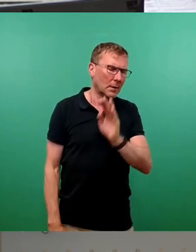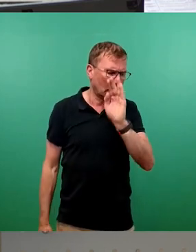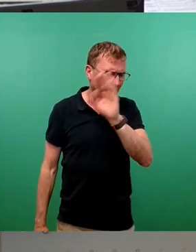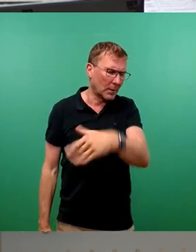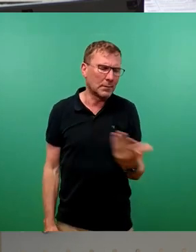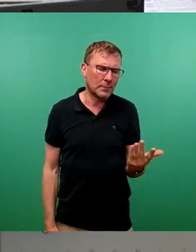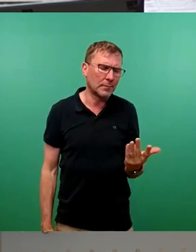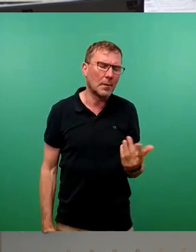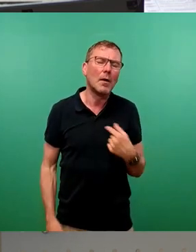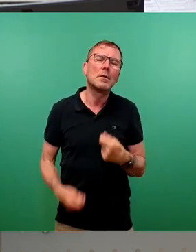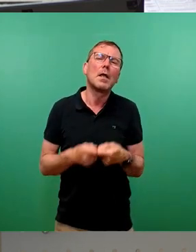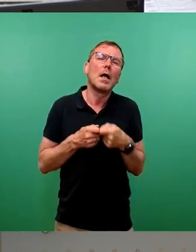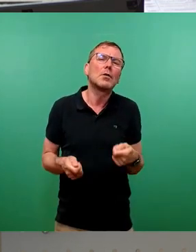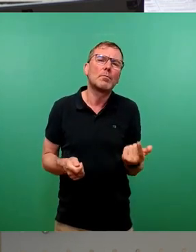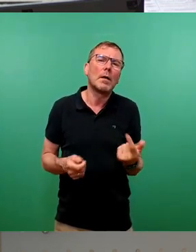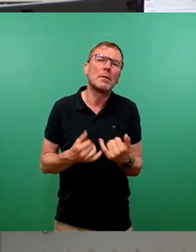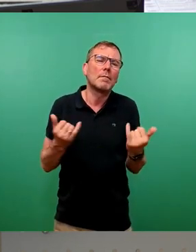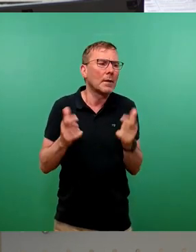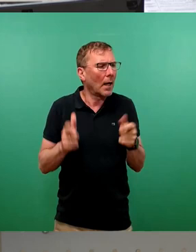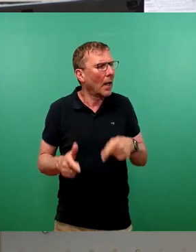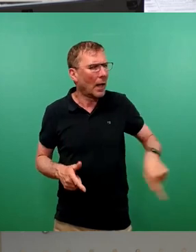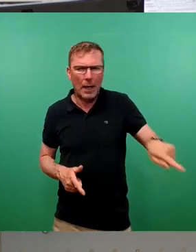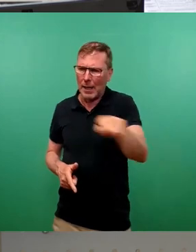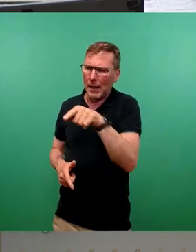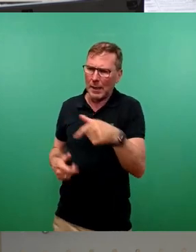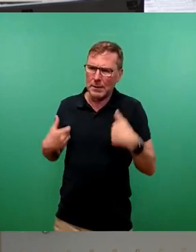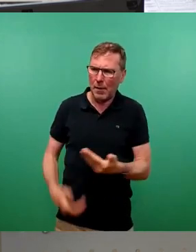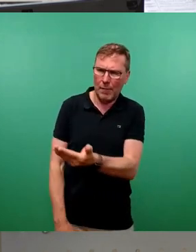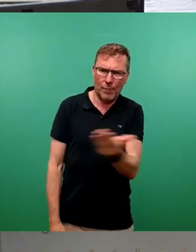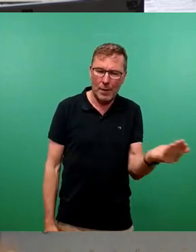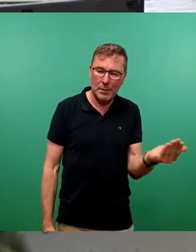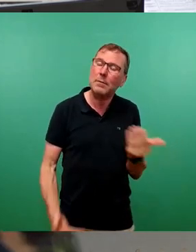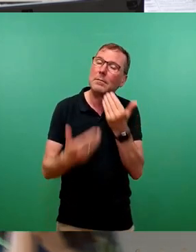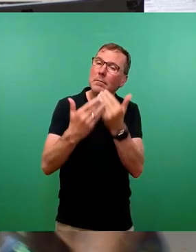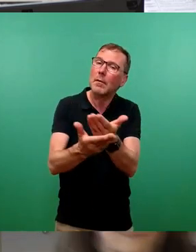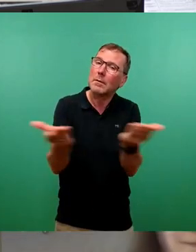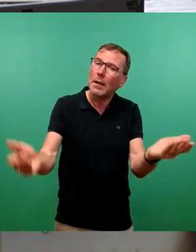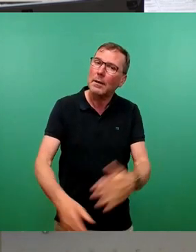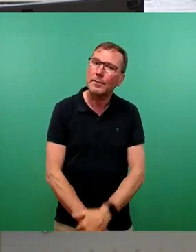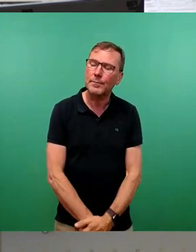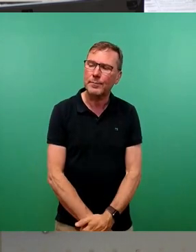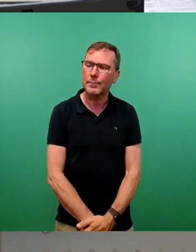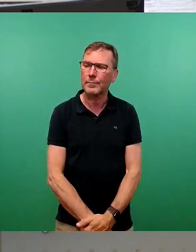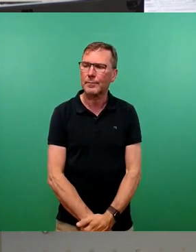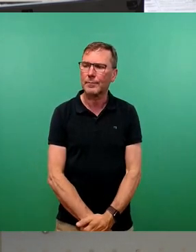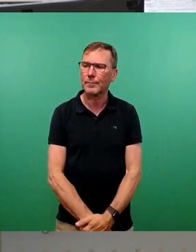wie konstruktiv sich der Rest des Rates verhält. Vielen herzlichen Dank.